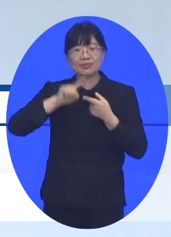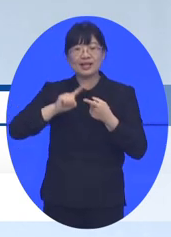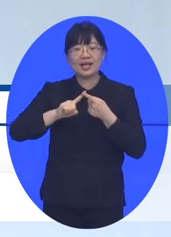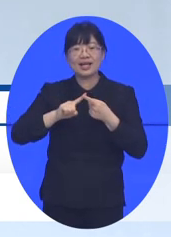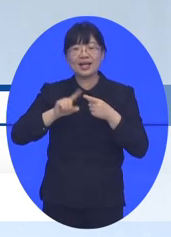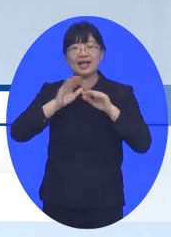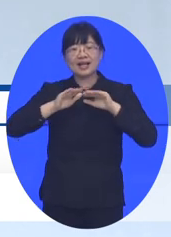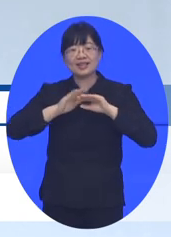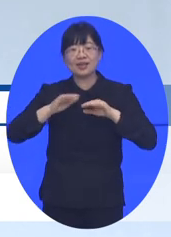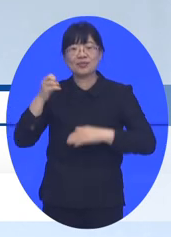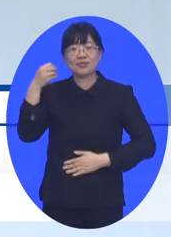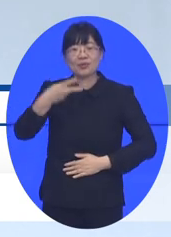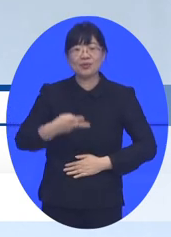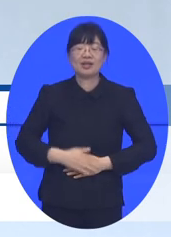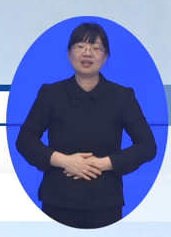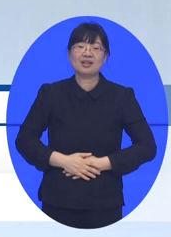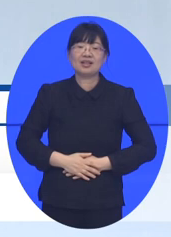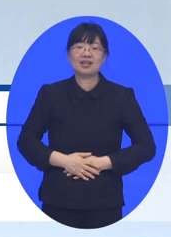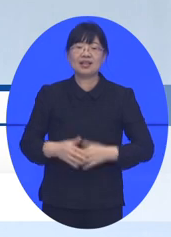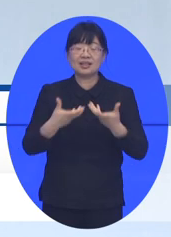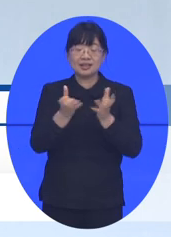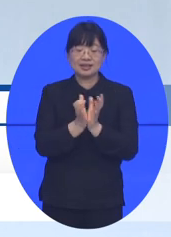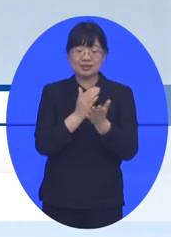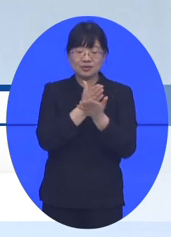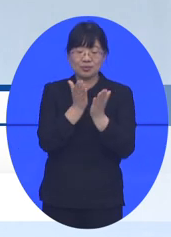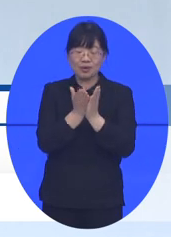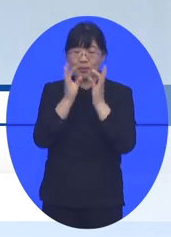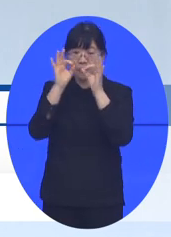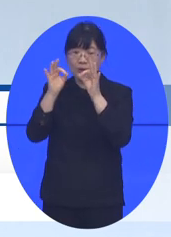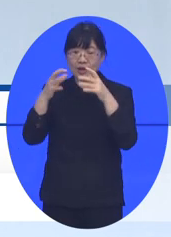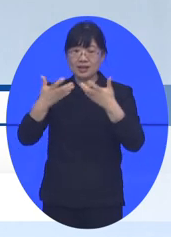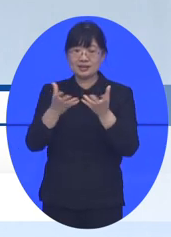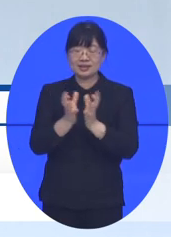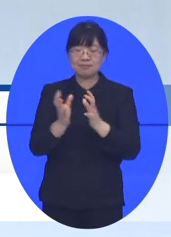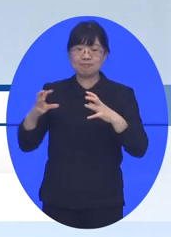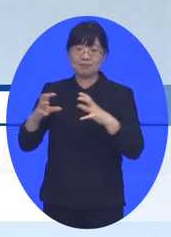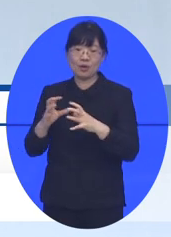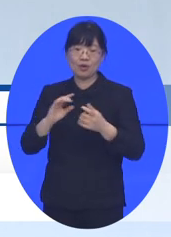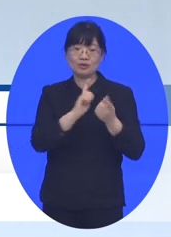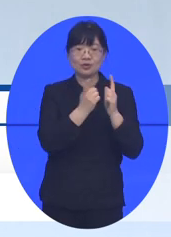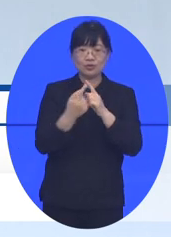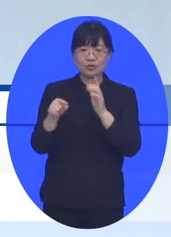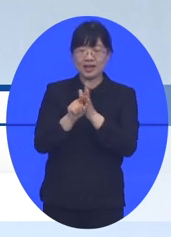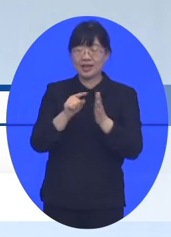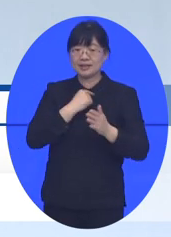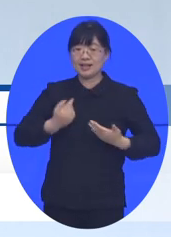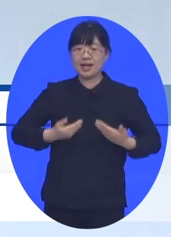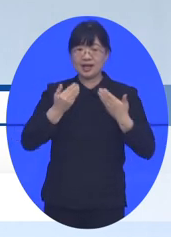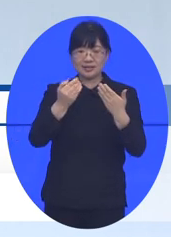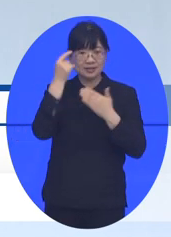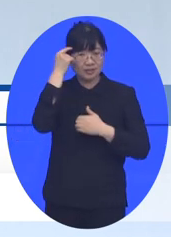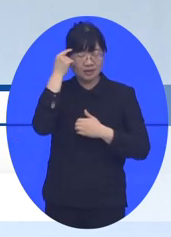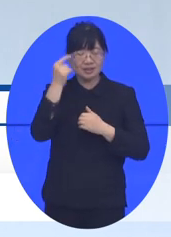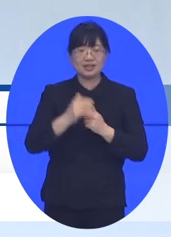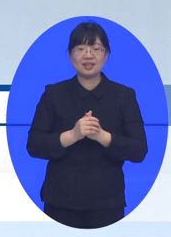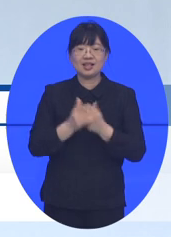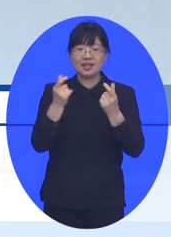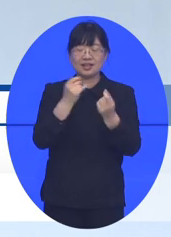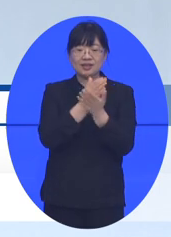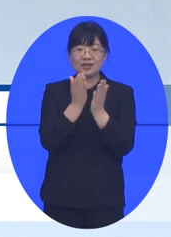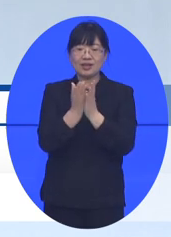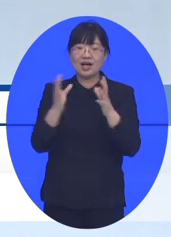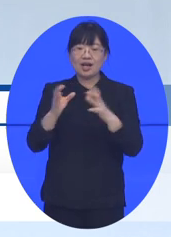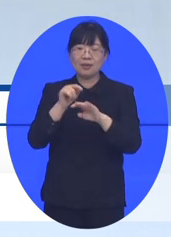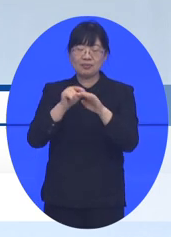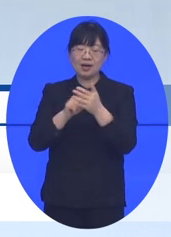대한 극복 또는 팀 종목 같은 경우엔 팀워크 또 서로를 위해서 희생할 수 있는 희생정신 이런